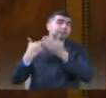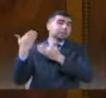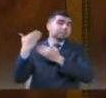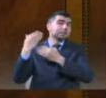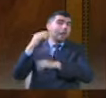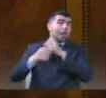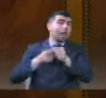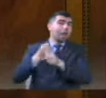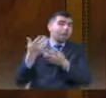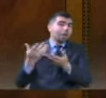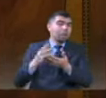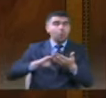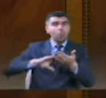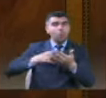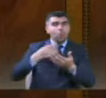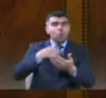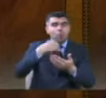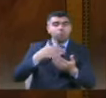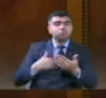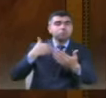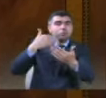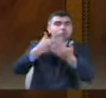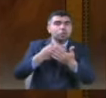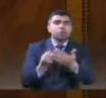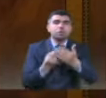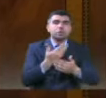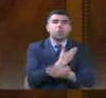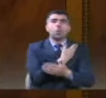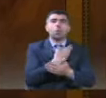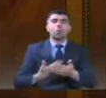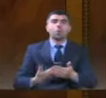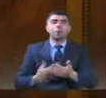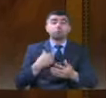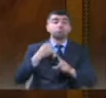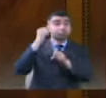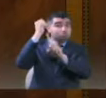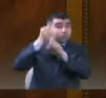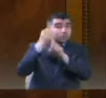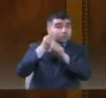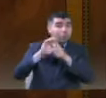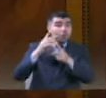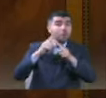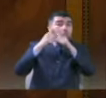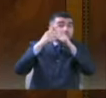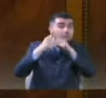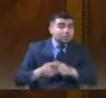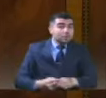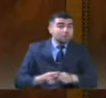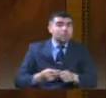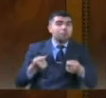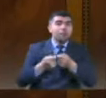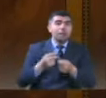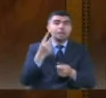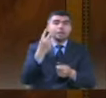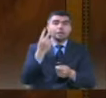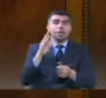سابقة على تشكيل هذه الحكومة. والدليل على ذلك المجهود المالي المرصود لأجرة اتفاق